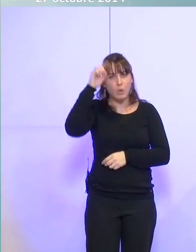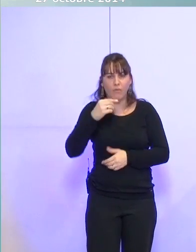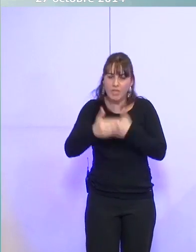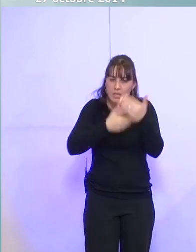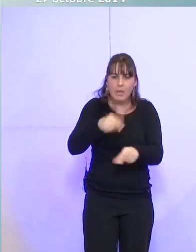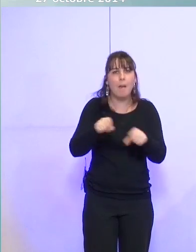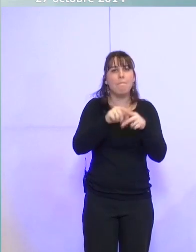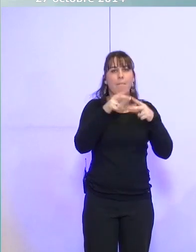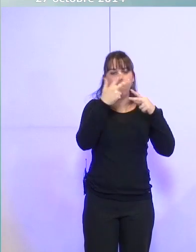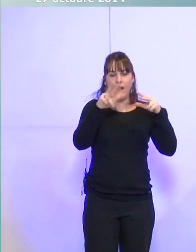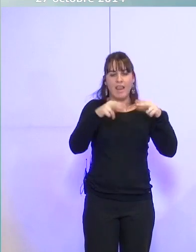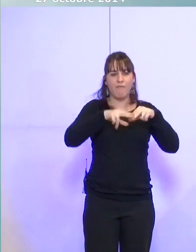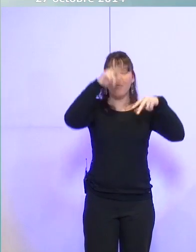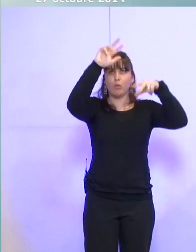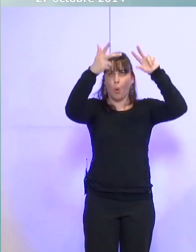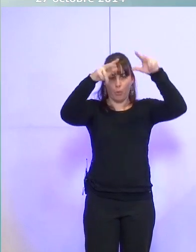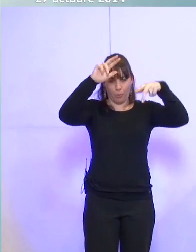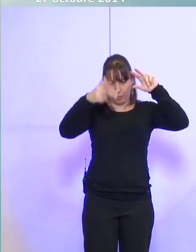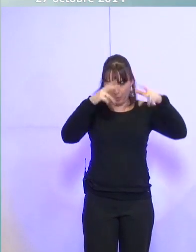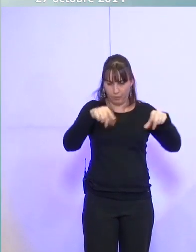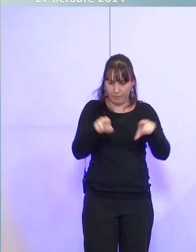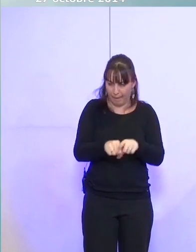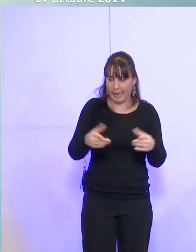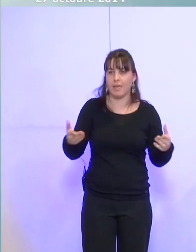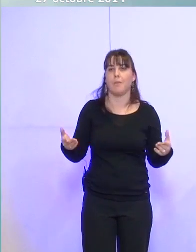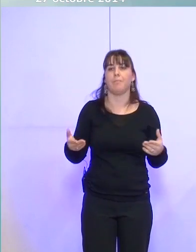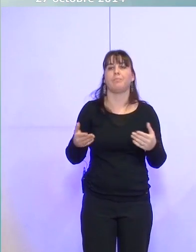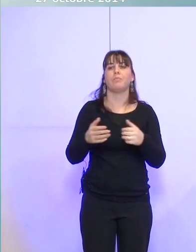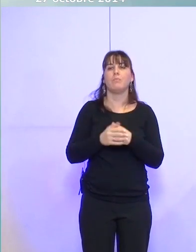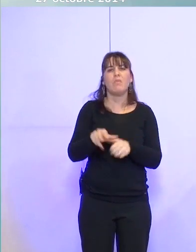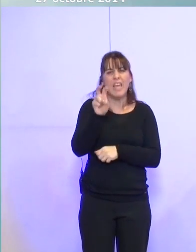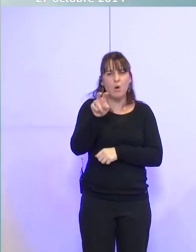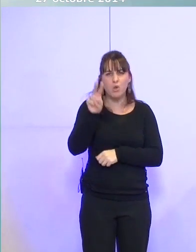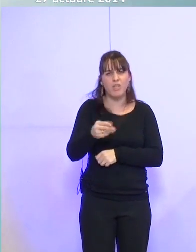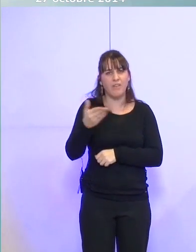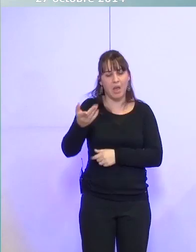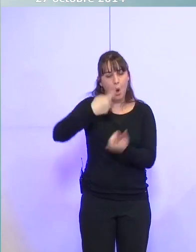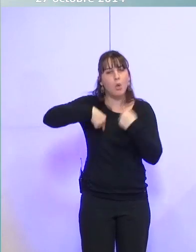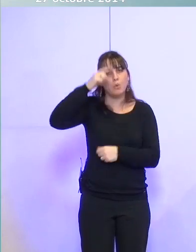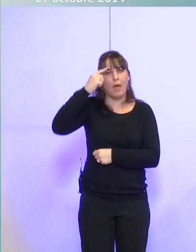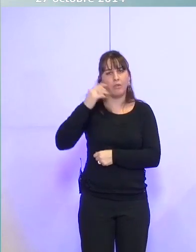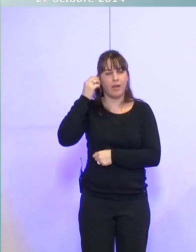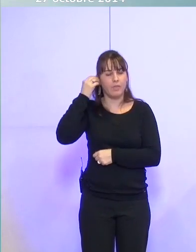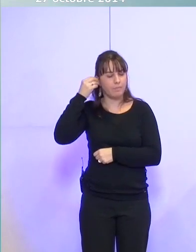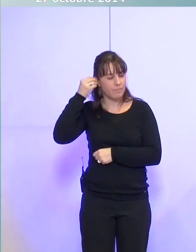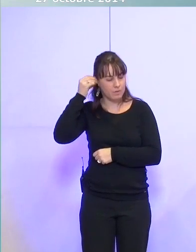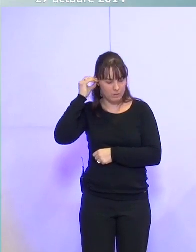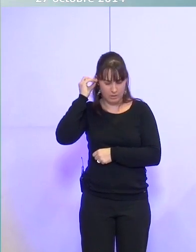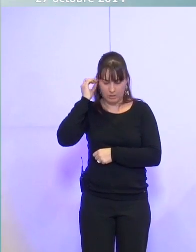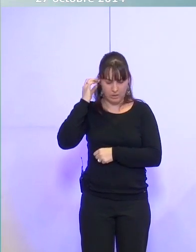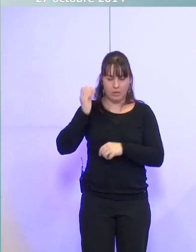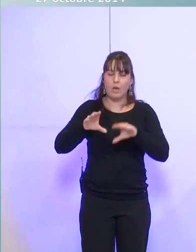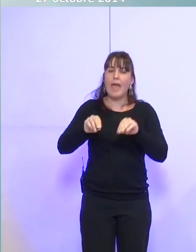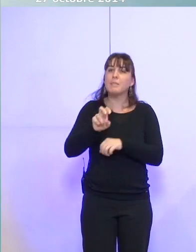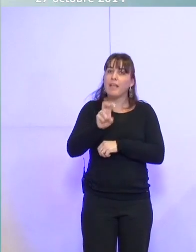feuilles mortes en cette saison. La véritable écologie consiste, selon nous, à préserver des espaces